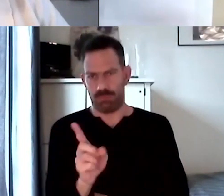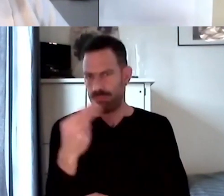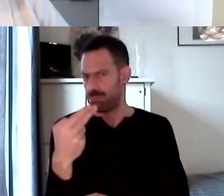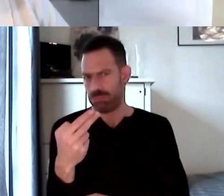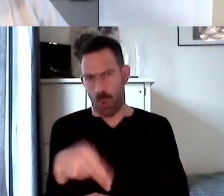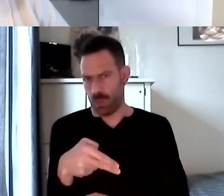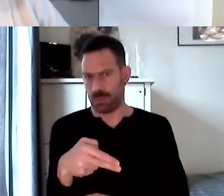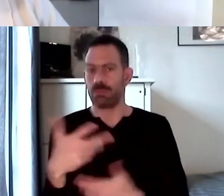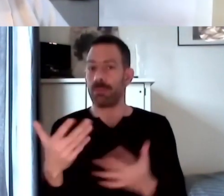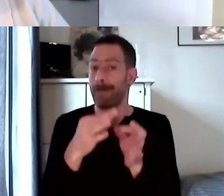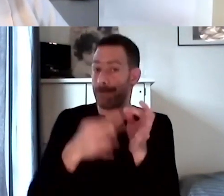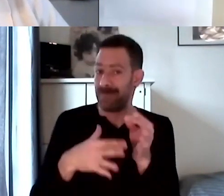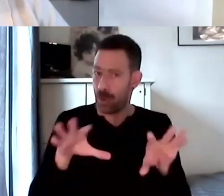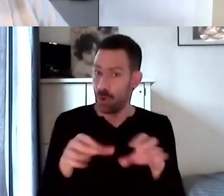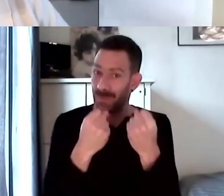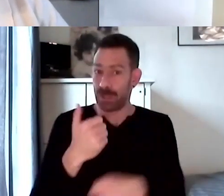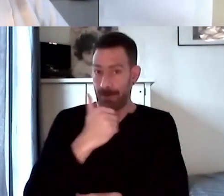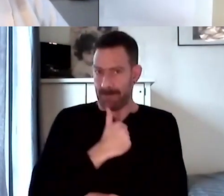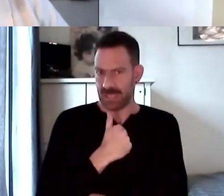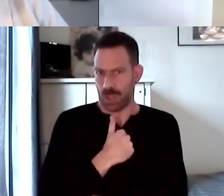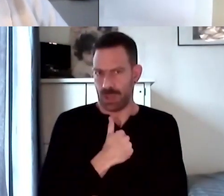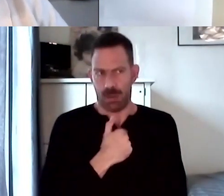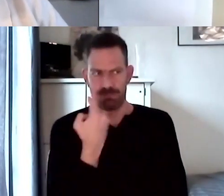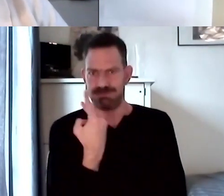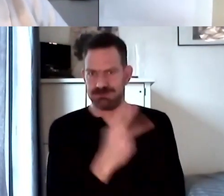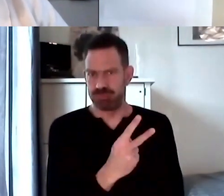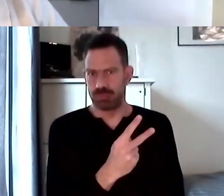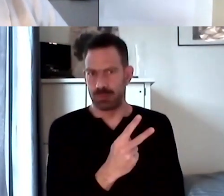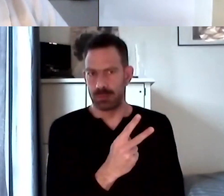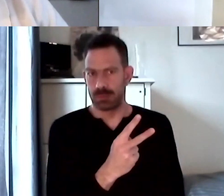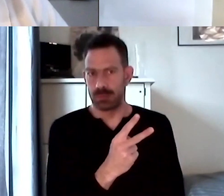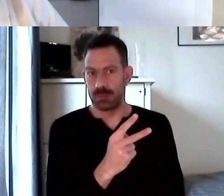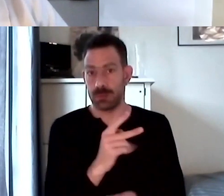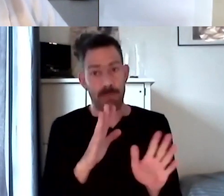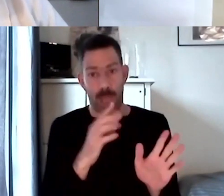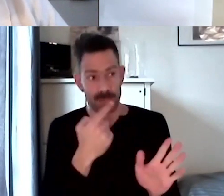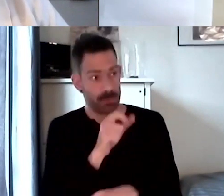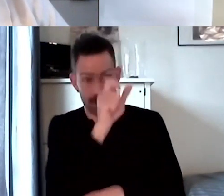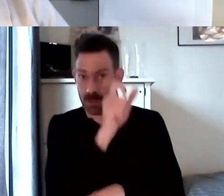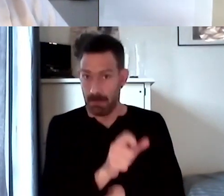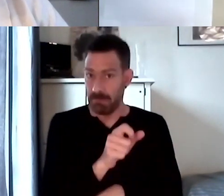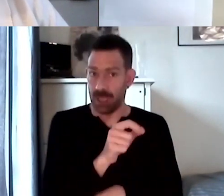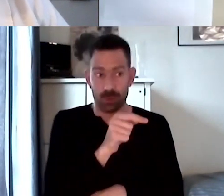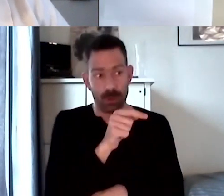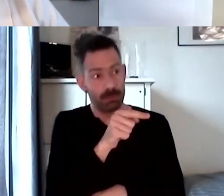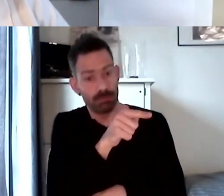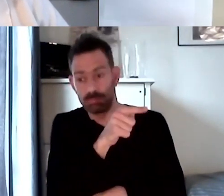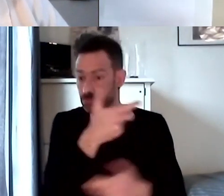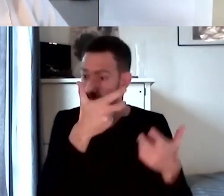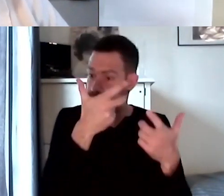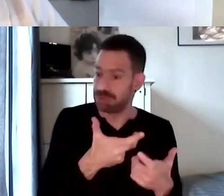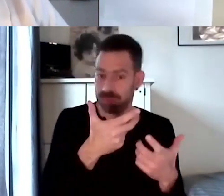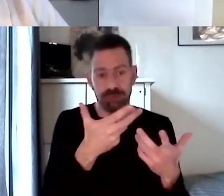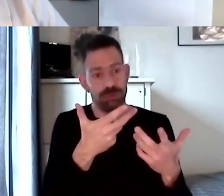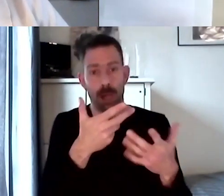Le bilan de compétences est complètement personnel. Je dirais que c'est même le bénéficiaire choisi de faire un bilan de compétences. L'entreprise n'a pas